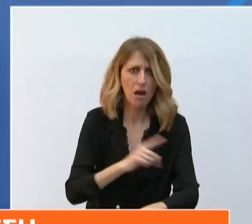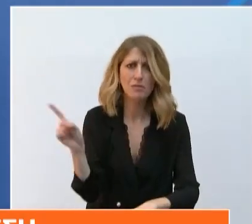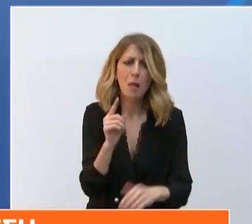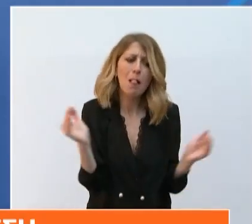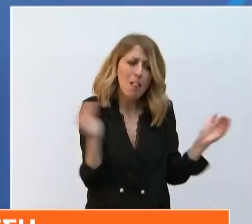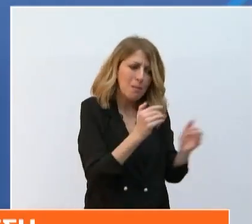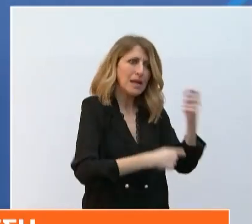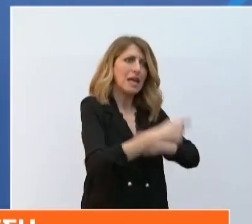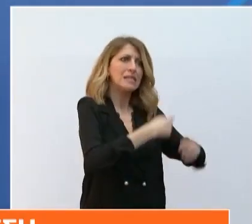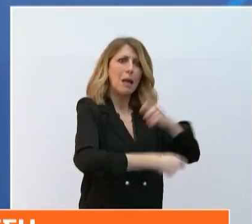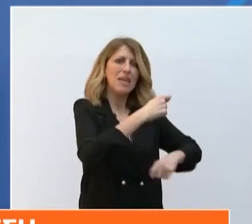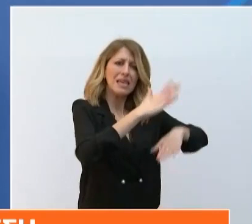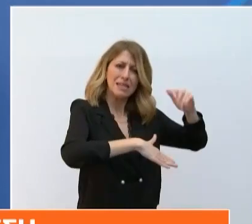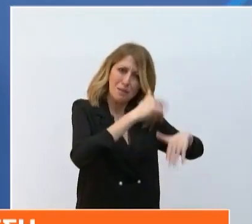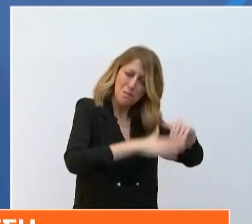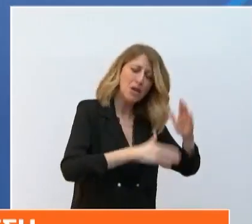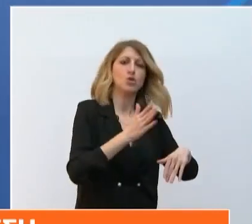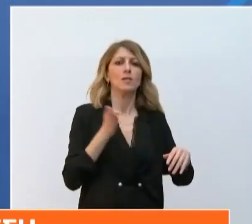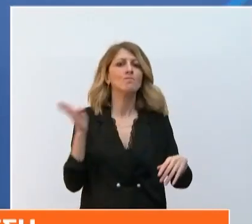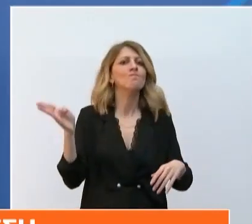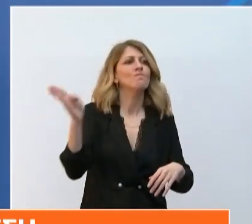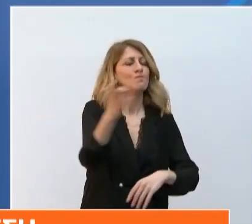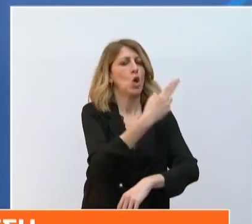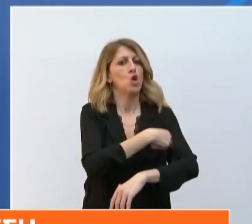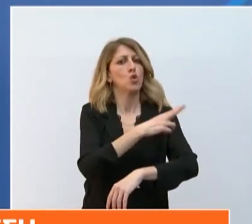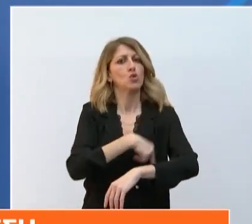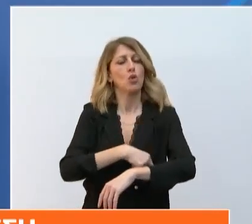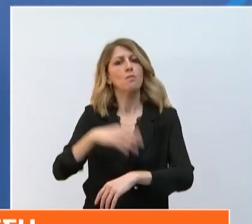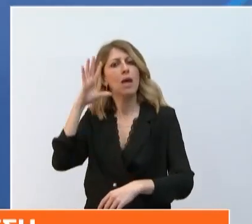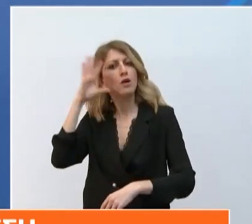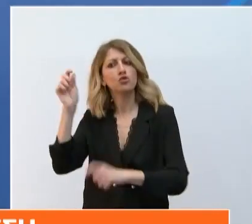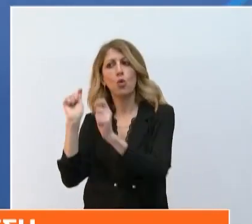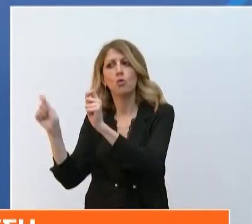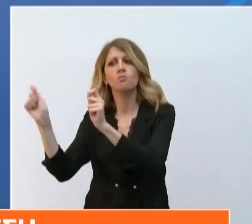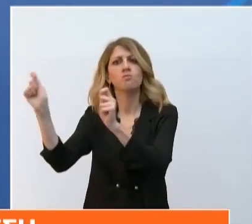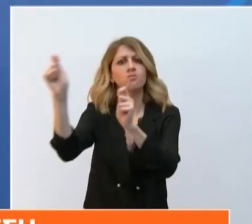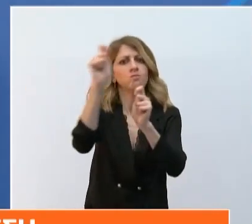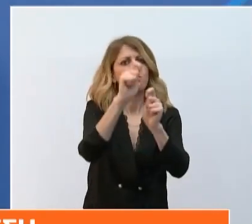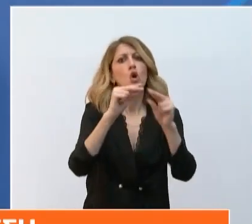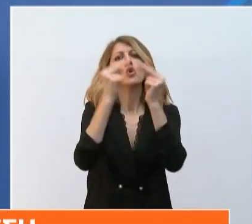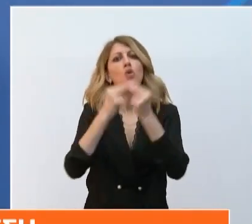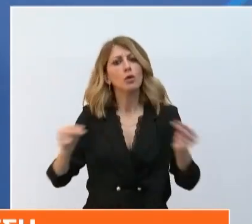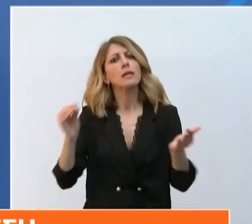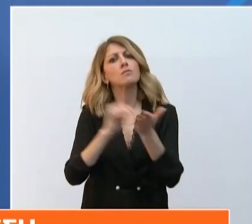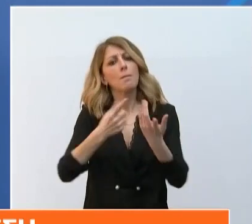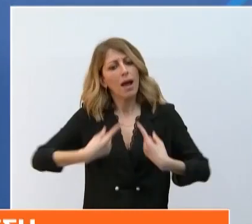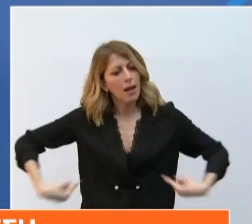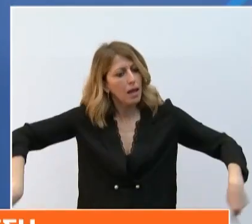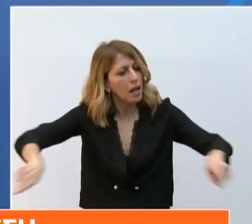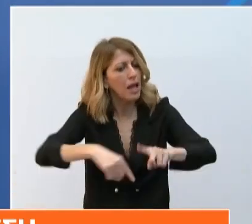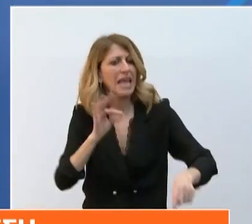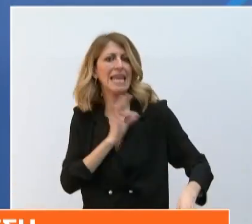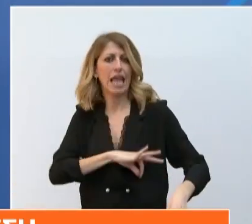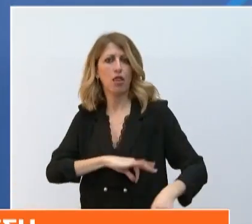πόρους και εξειδικευμένα προγράμματα από το ΕΣΠΑ, τα οποία αφορούν τη μικρομεσαία επιχειρηματικότητα. Αναμένονται πολλές